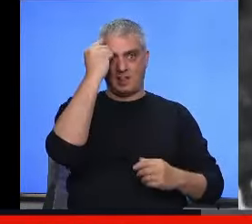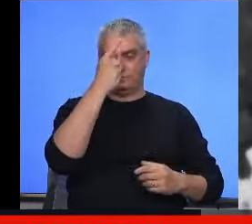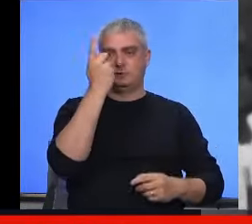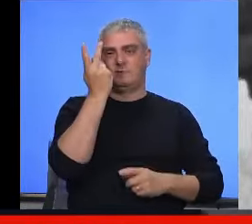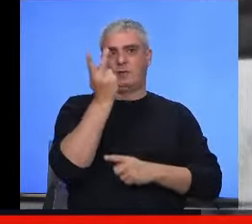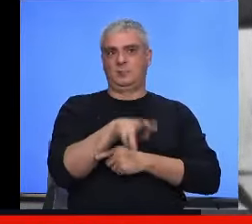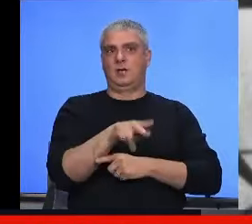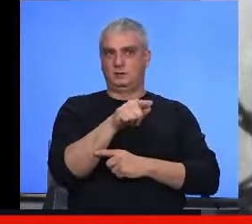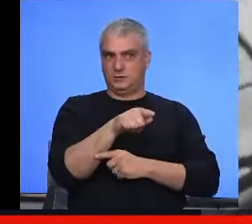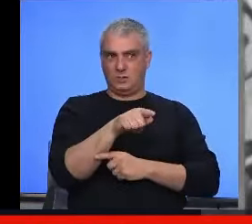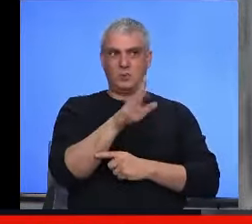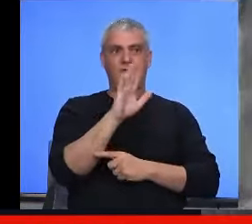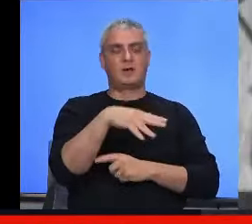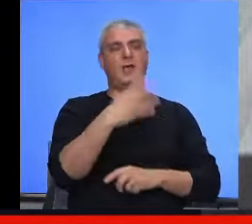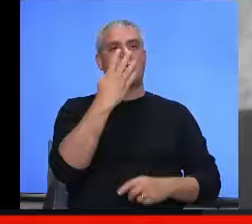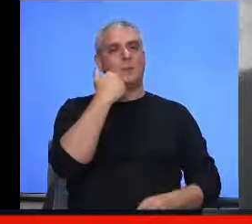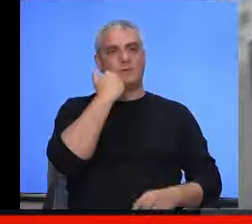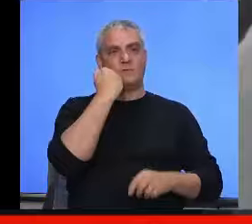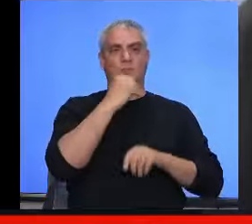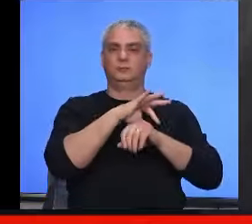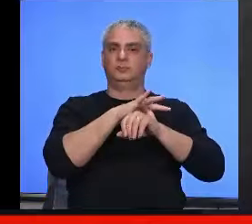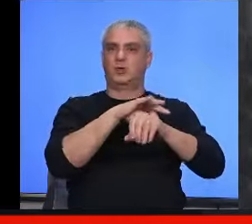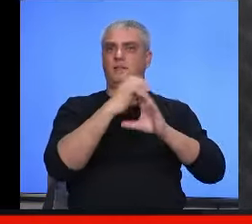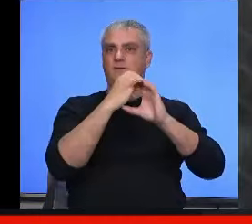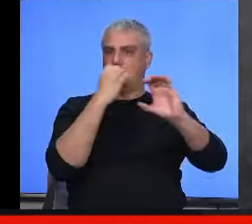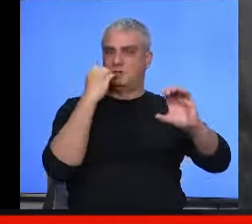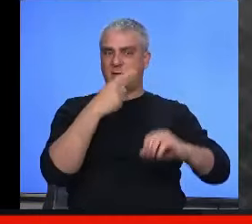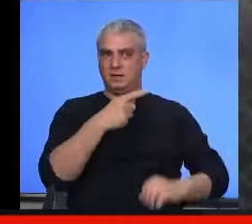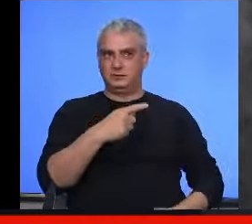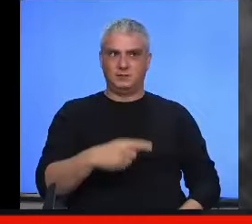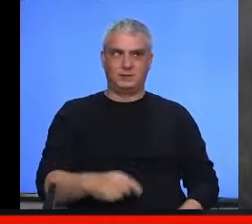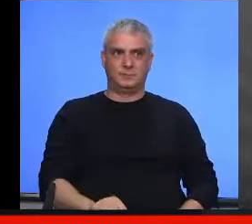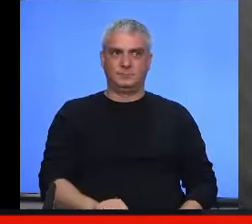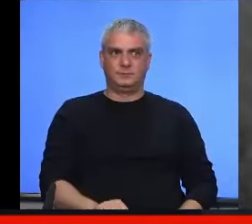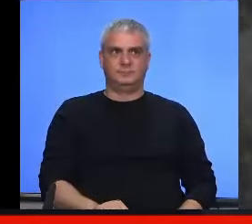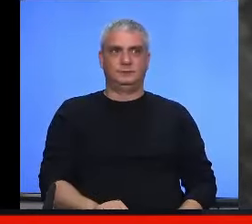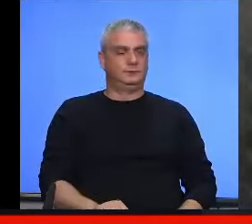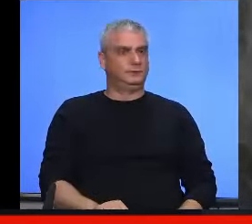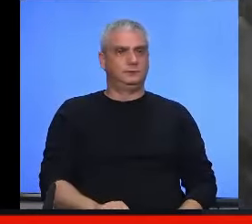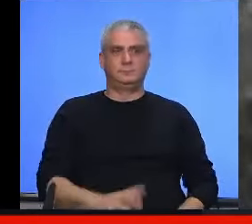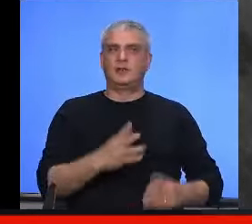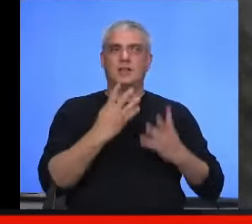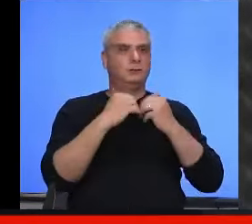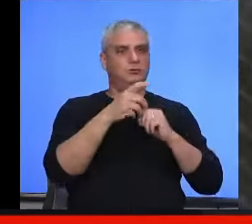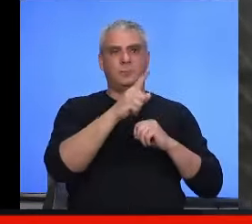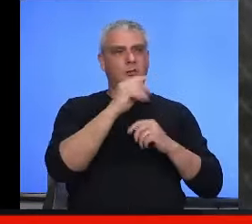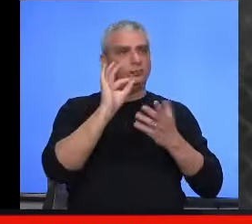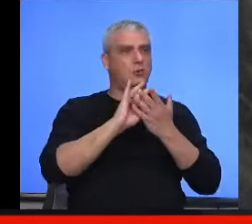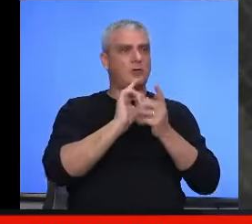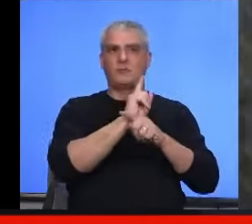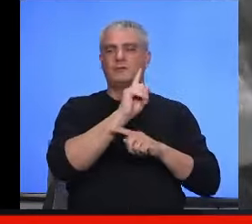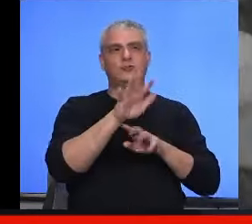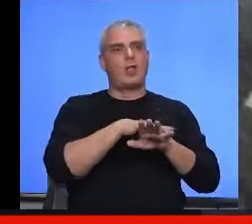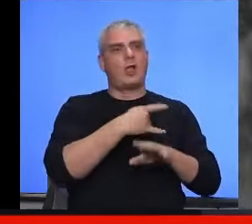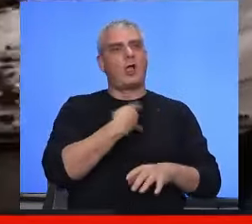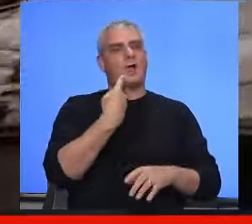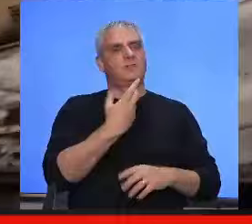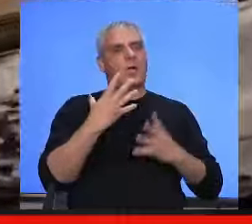נרצחו, וגם 4 מבוגרים שליוו אותם בהסעה. אין משפחה באביבים של הימים ההם שלא חוותה